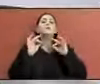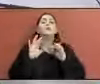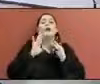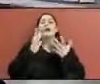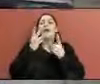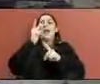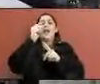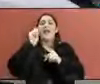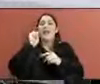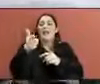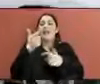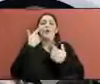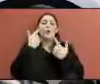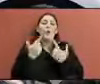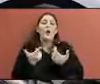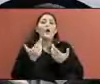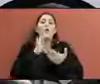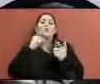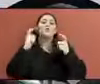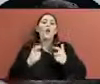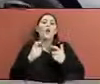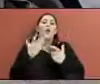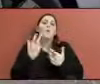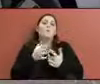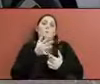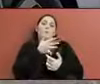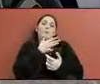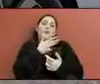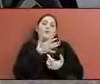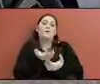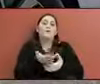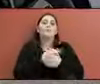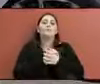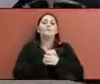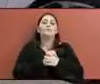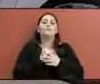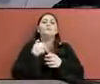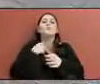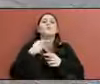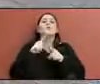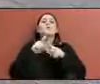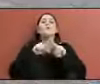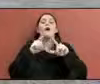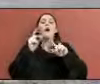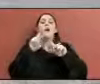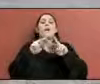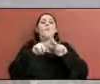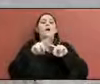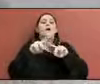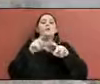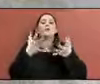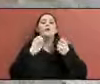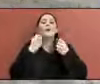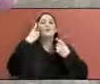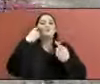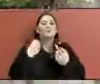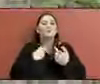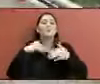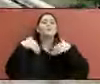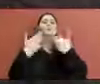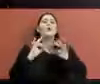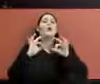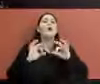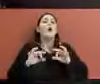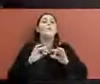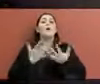olacak. Biz bu talimatı alır almaz hemen harekete geçtik. Dedik ki depreme en hazırlıklı kent